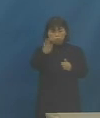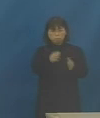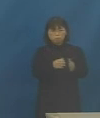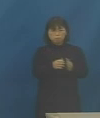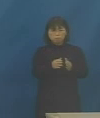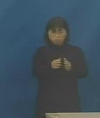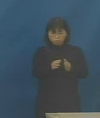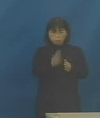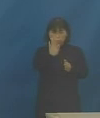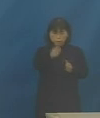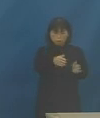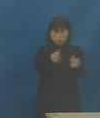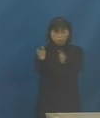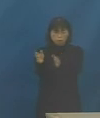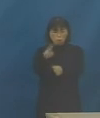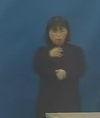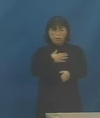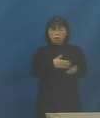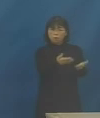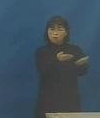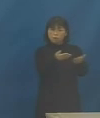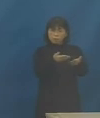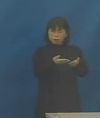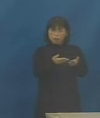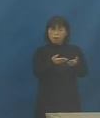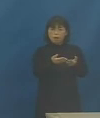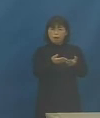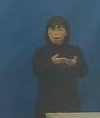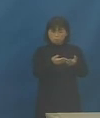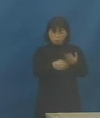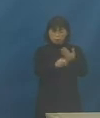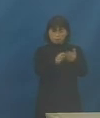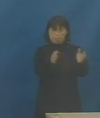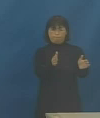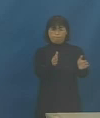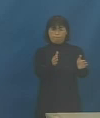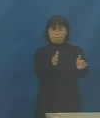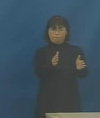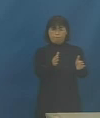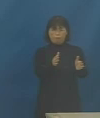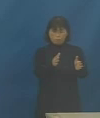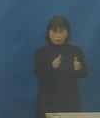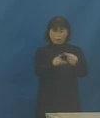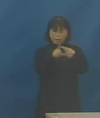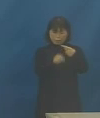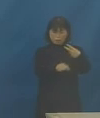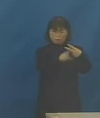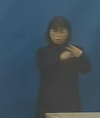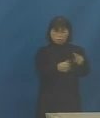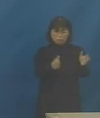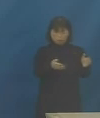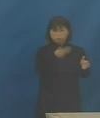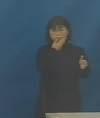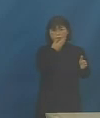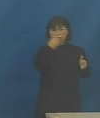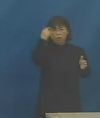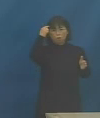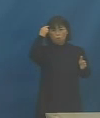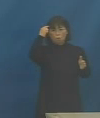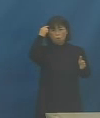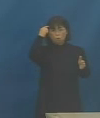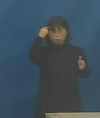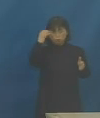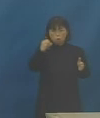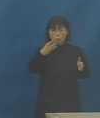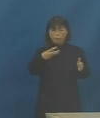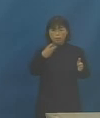頂きましてご理解をいただきまー一時ですので今月来月ぐらい菓子勝負だと思っていますでをミク大カーブ